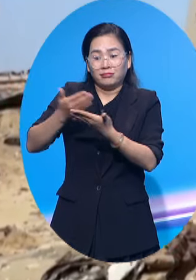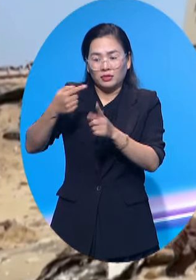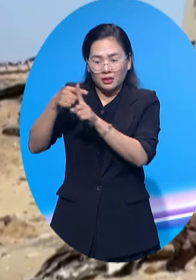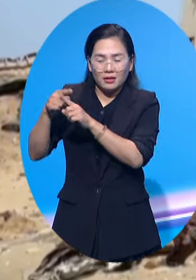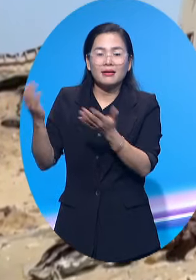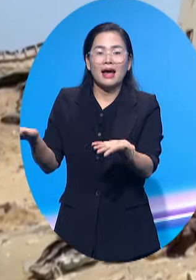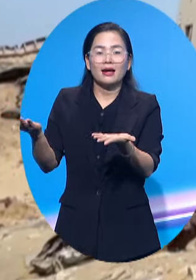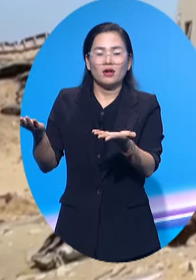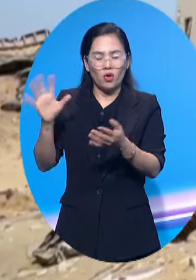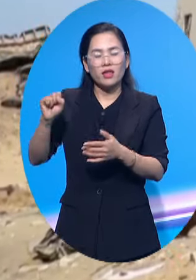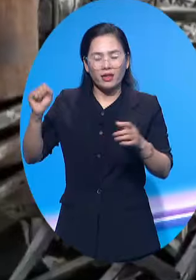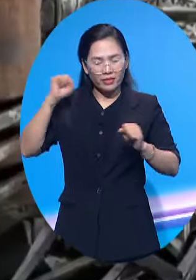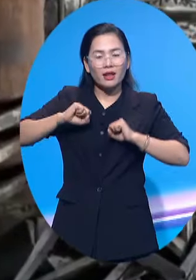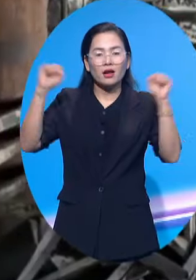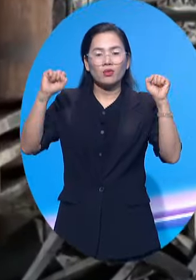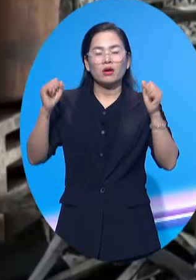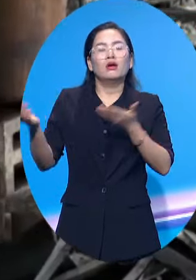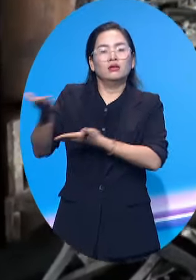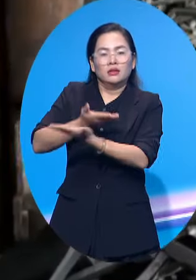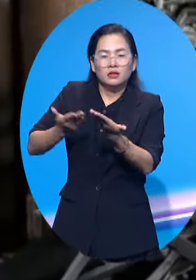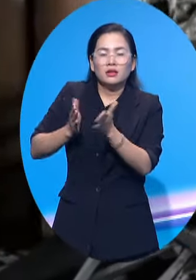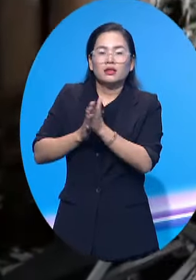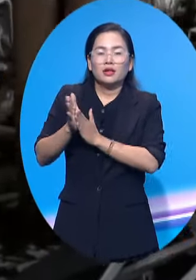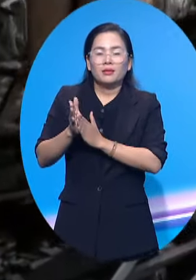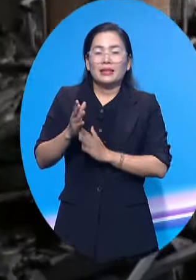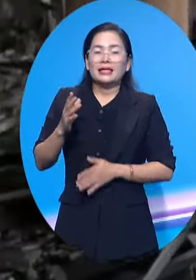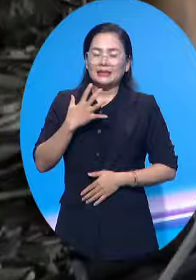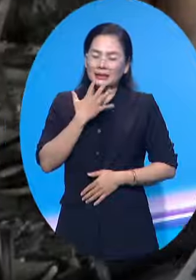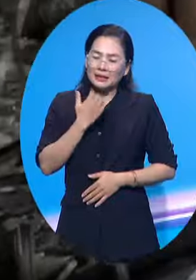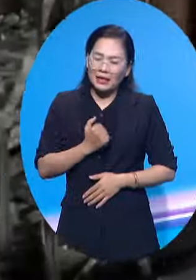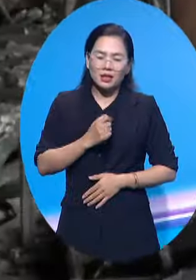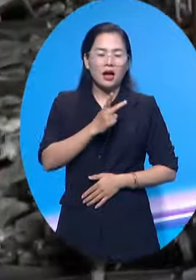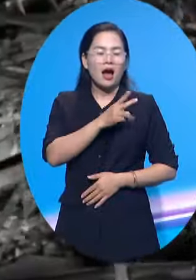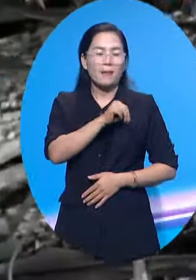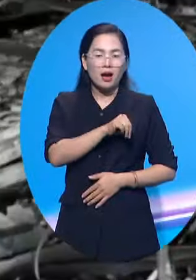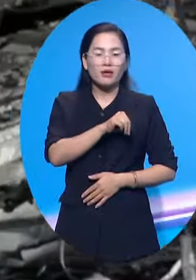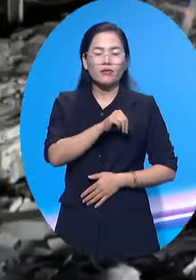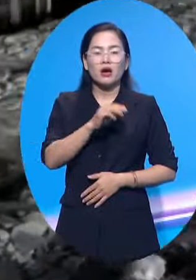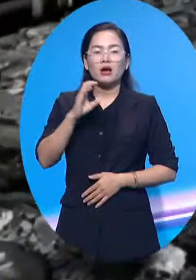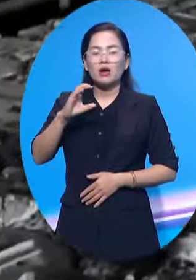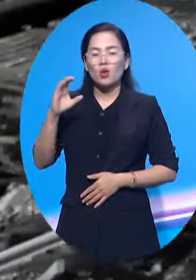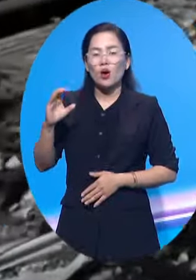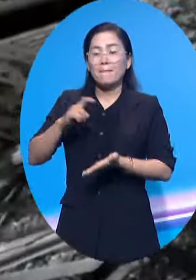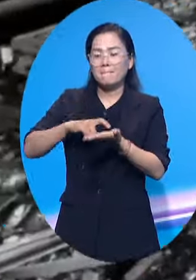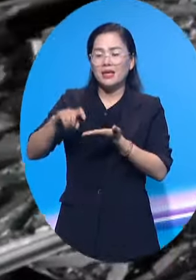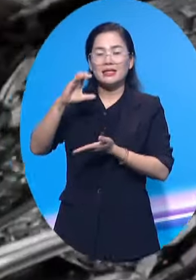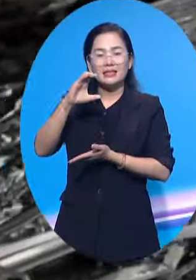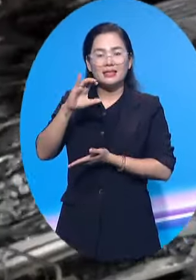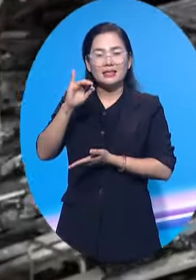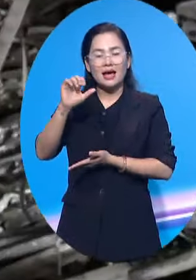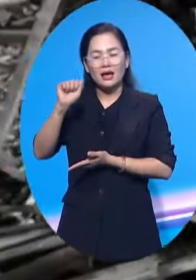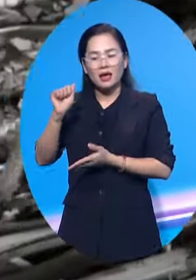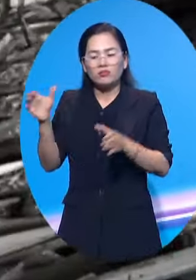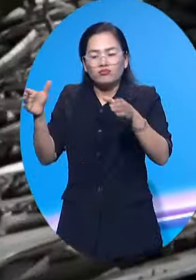cực. Đàm phán sẽ tiếp tục diễn ra với sự tham gia của đại diện Israel, Hamas, giám đốc cơ quan tình báo Trung ương Mỹ CIA William